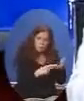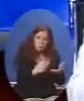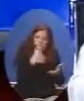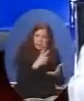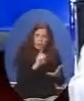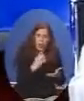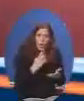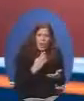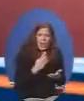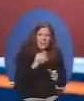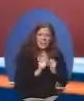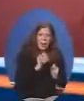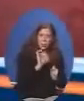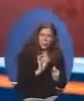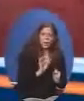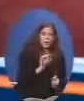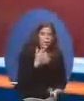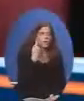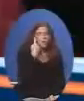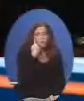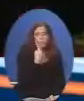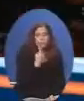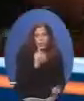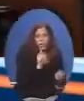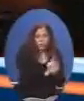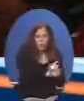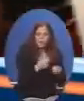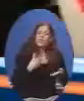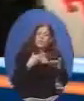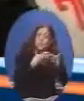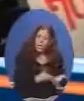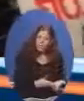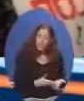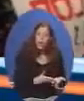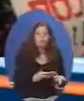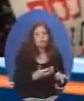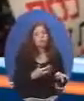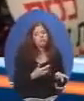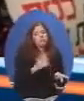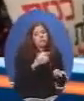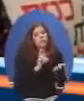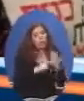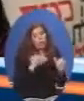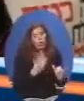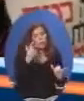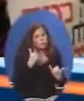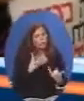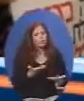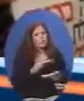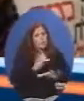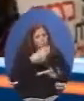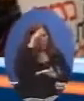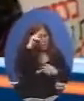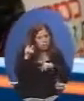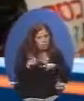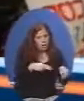כל ההתנהלות הייתה די פושעת מולה, ואני עזרתי לה. נכון להיום אני יודע שהיא קיבלה את הילד שלה